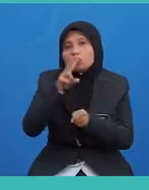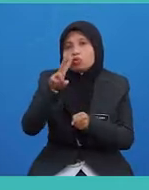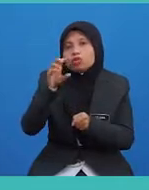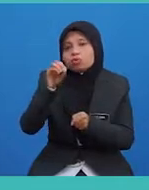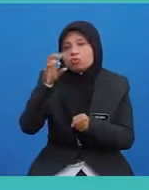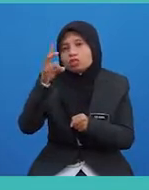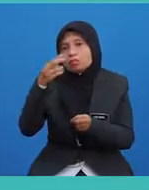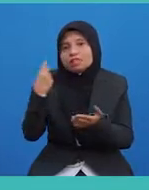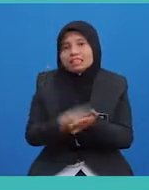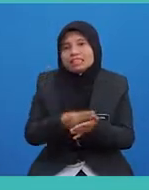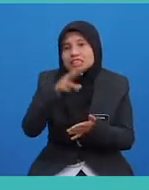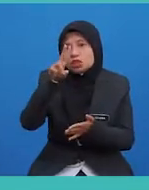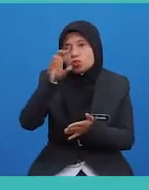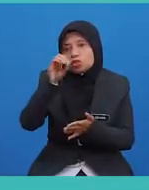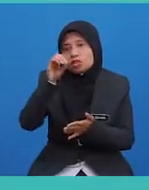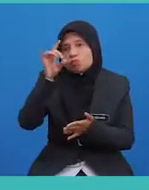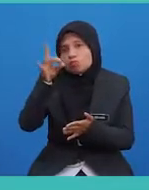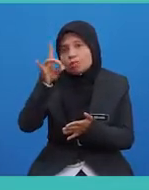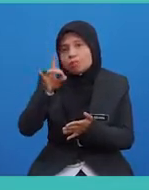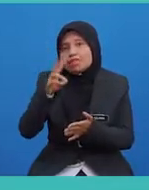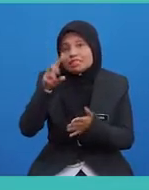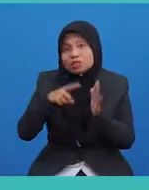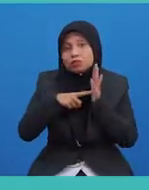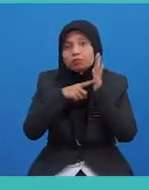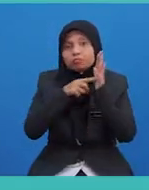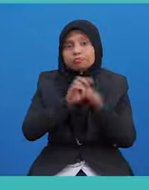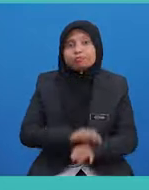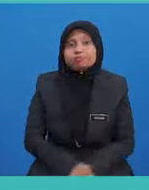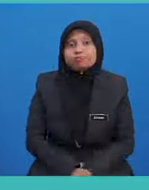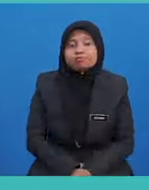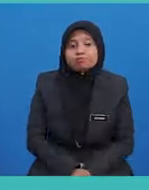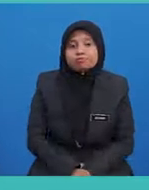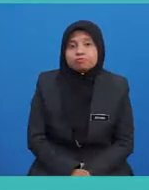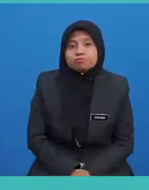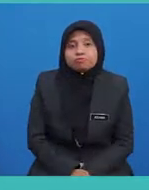2016 hingga tahun 2018 yang dipaparkan.